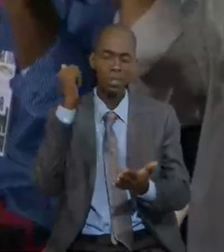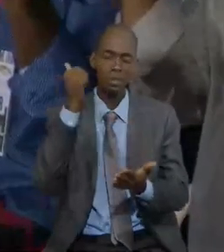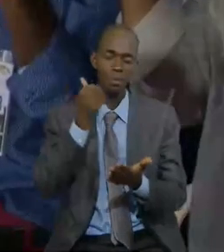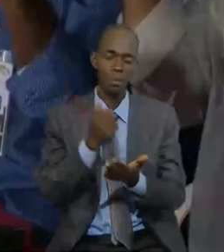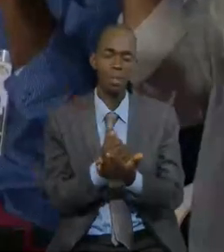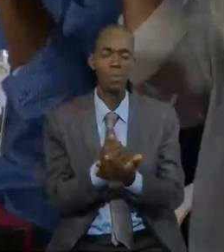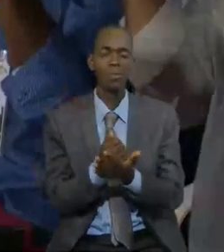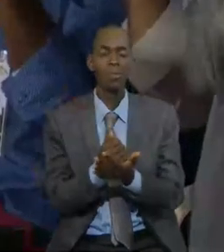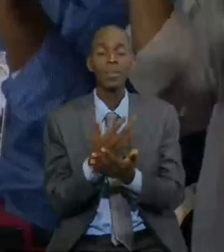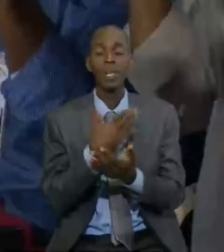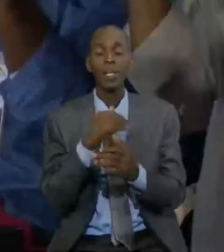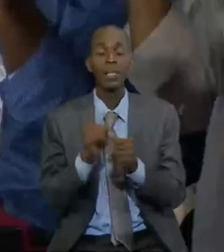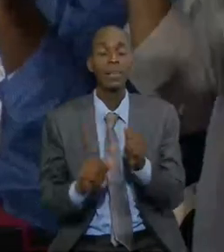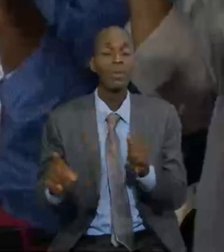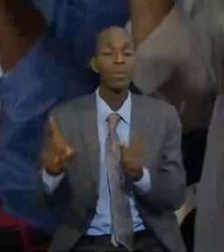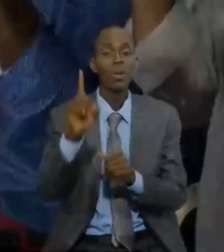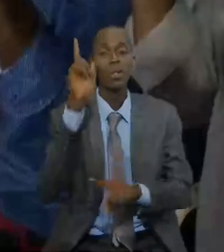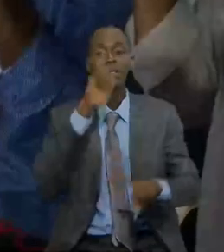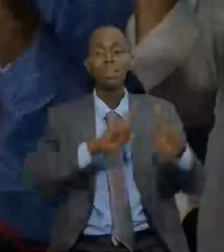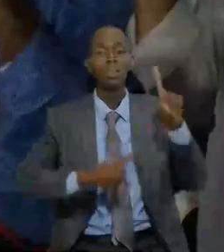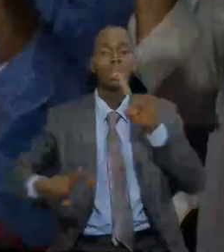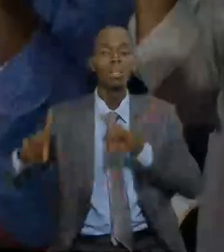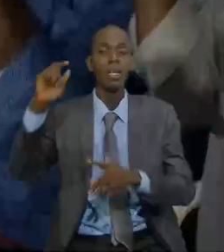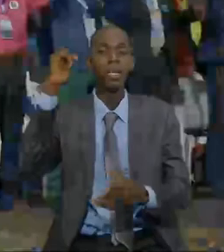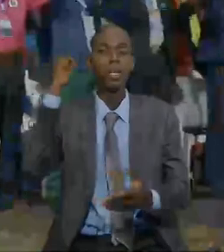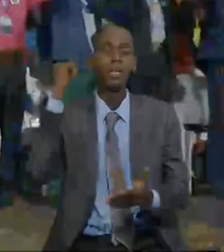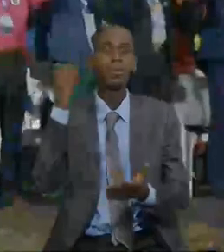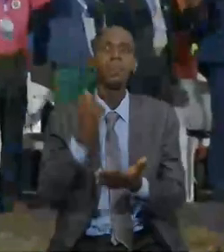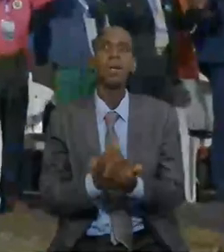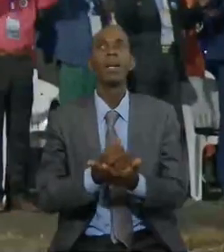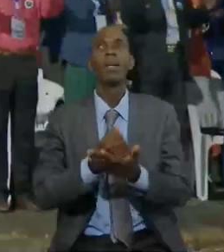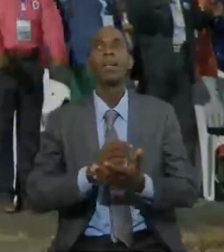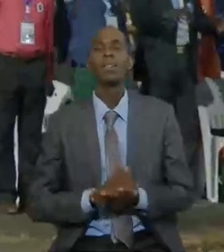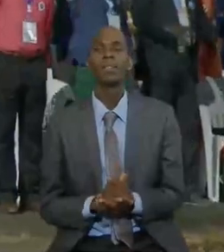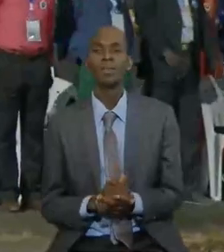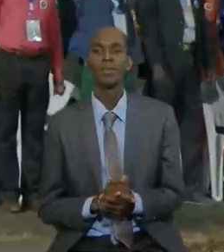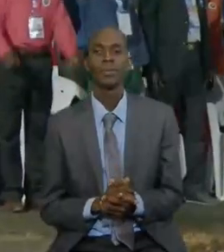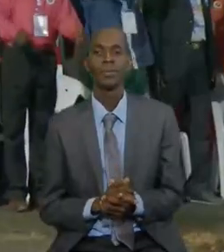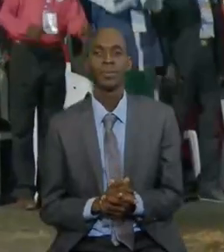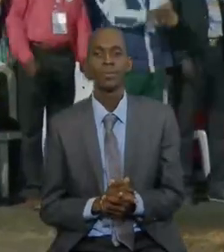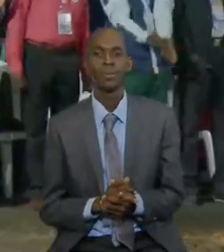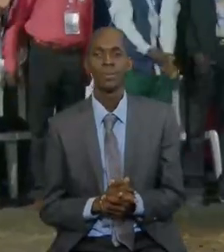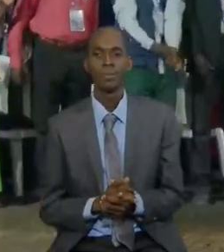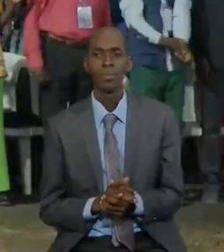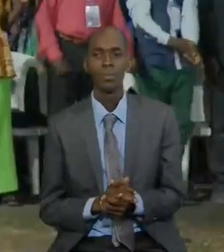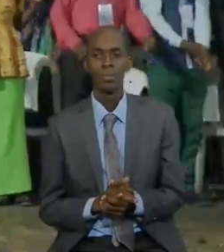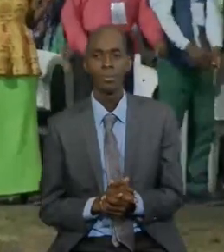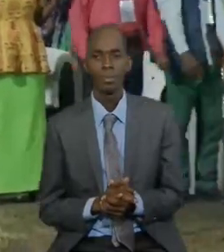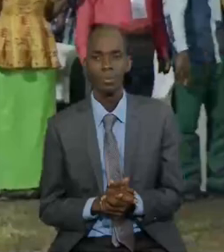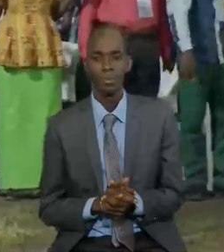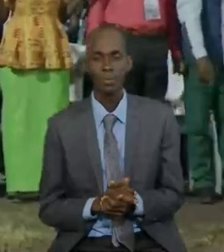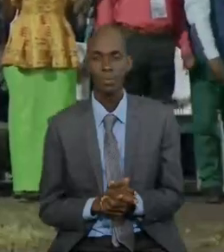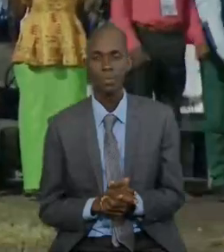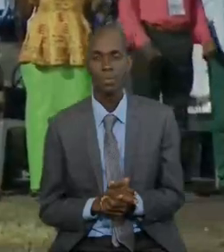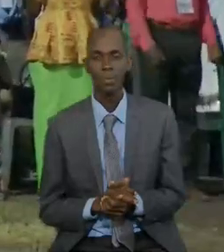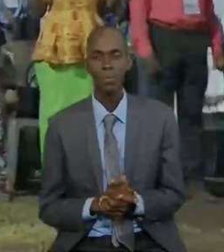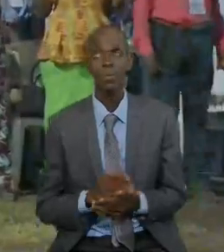au nom de Jésus nous prions et tout le monde crie